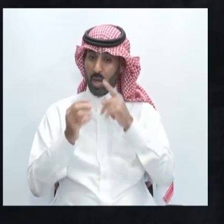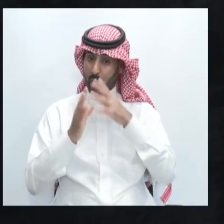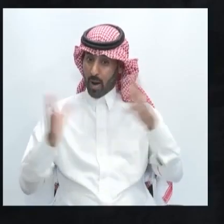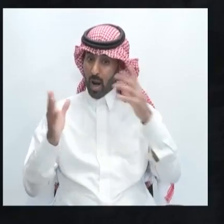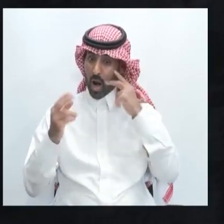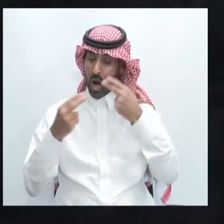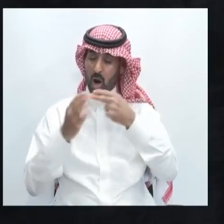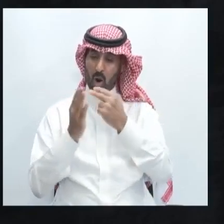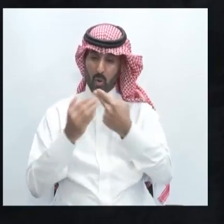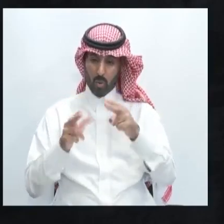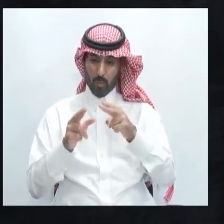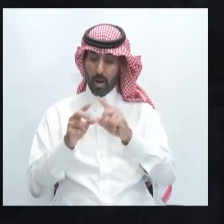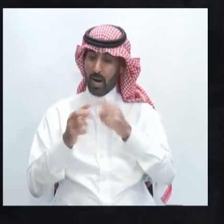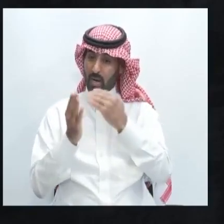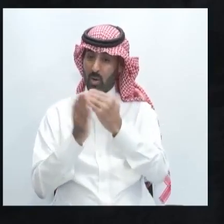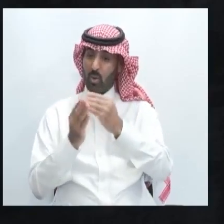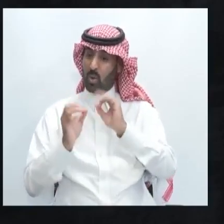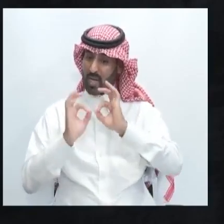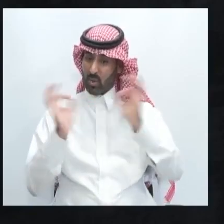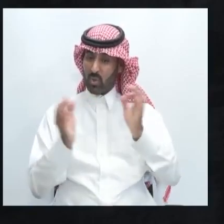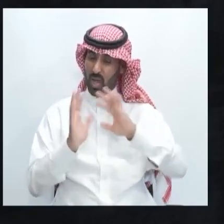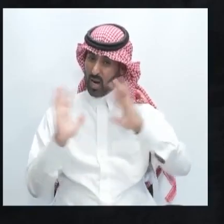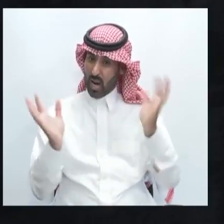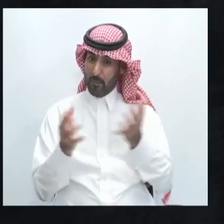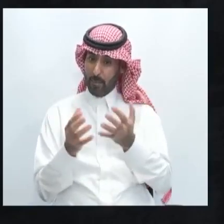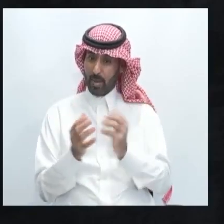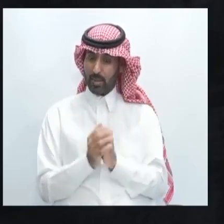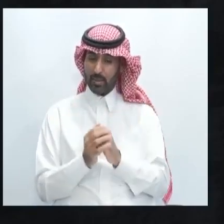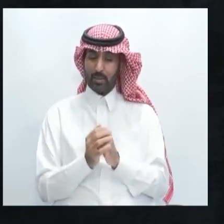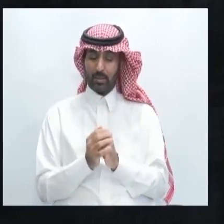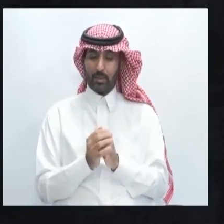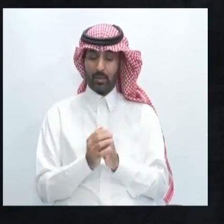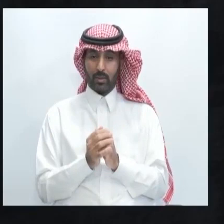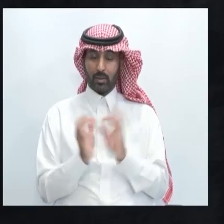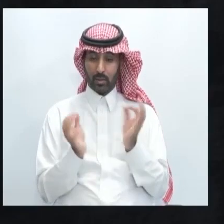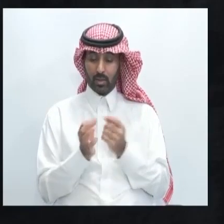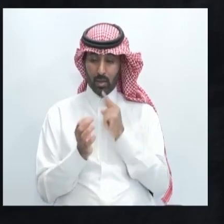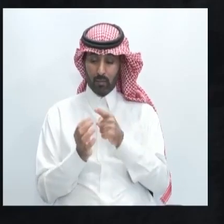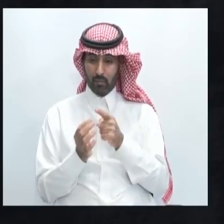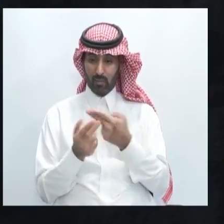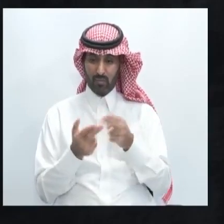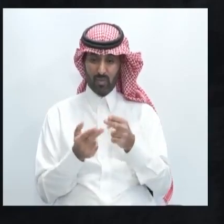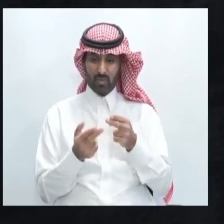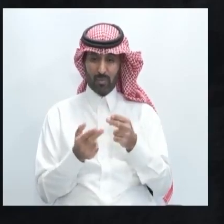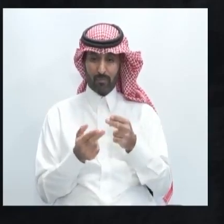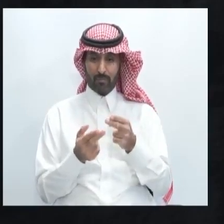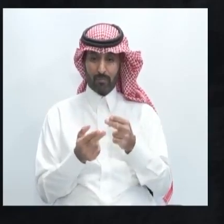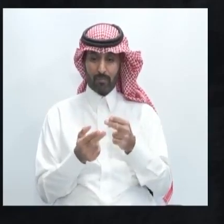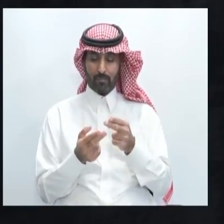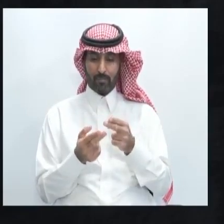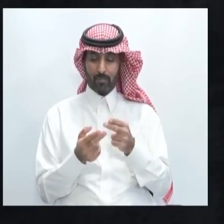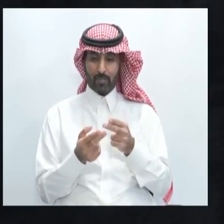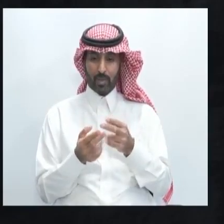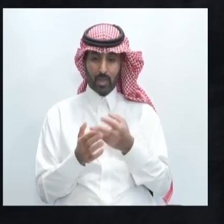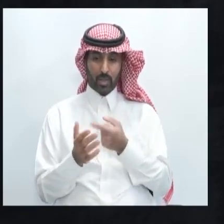الكبرى كليا هذا الشكل الاول يشترط علينا هذه الشروط اذا خالفنا هذه الشروط لا نستطيع ان